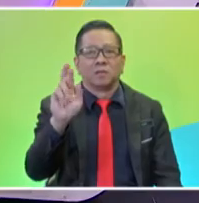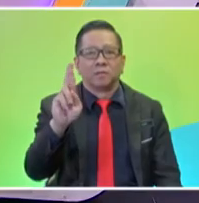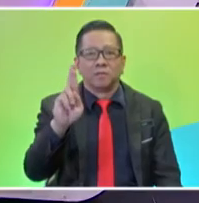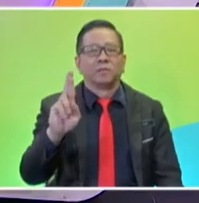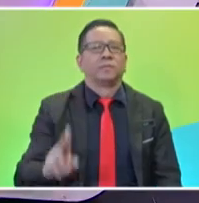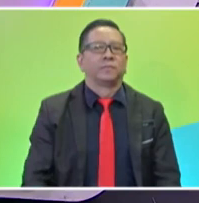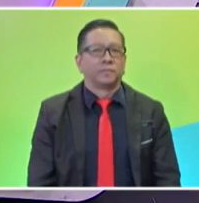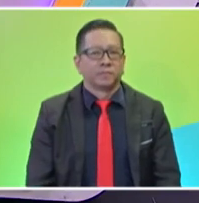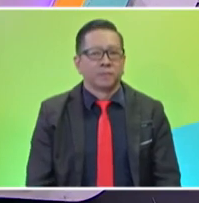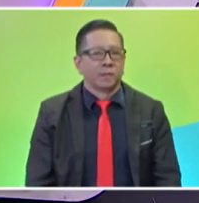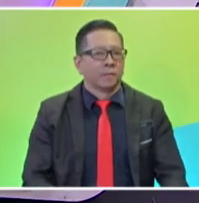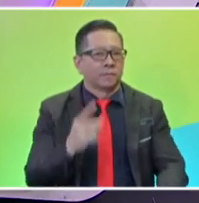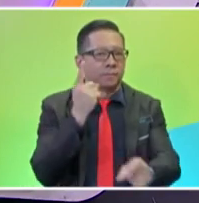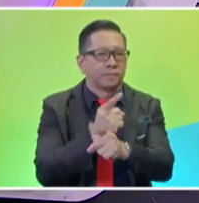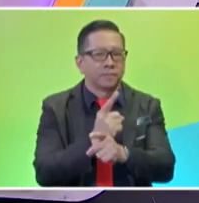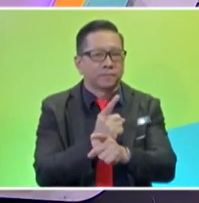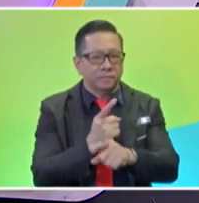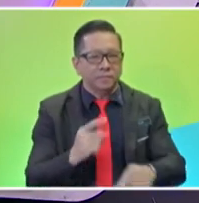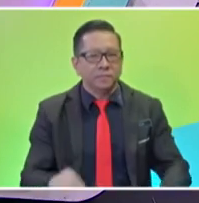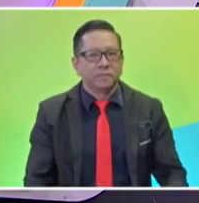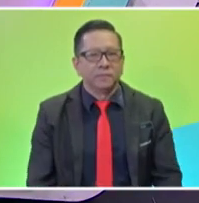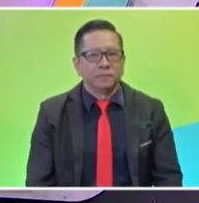dolar teman sekali